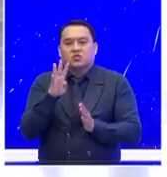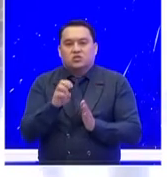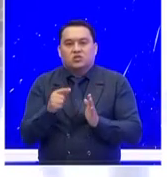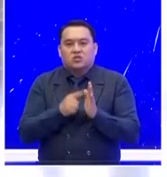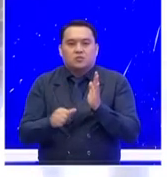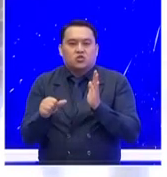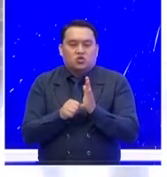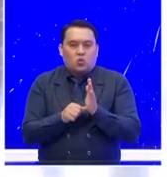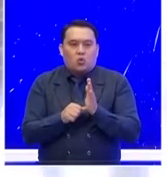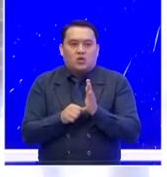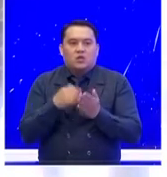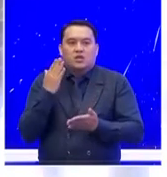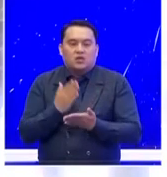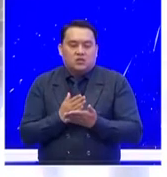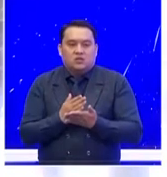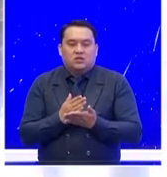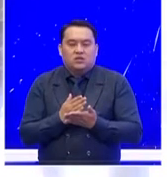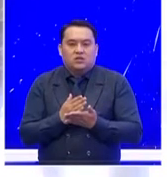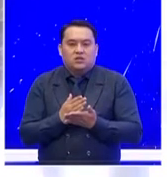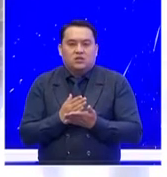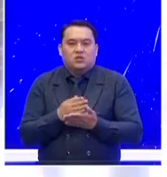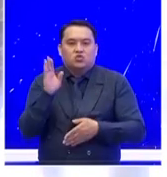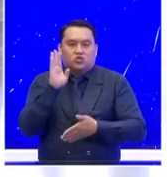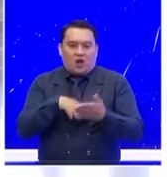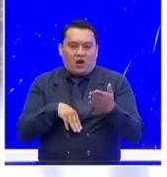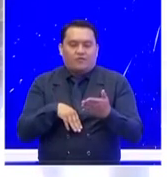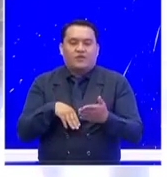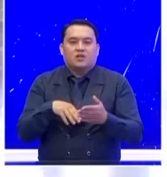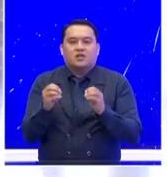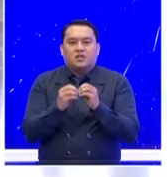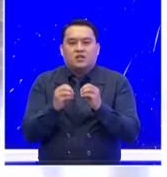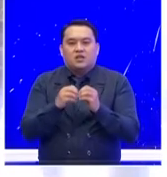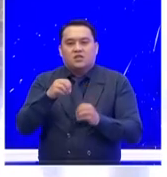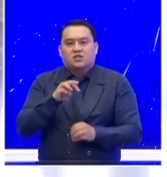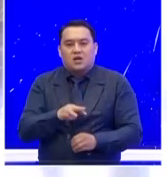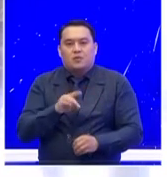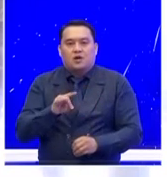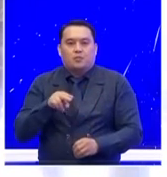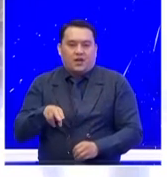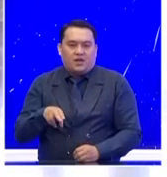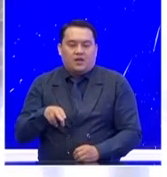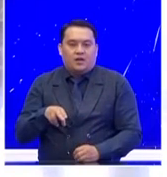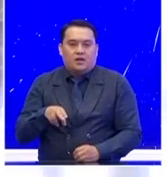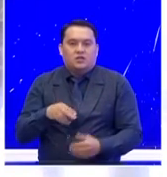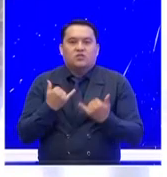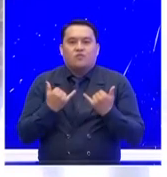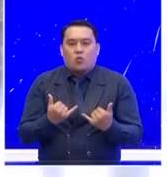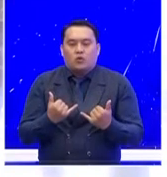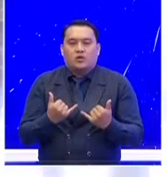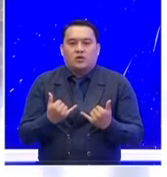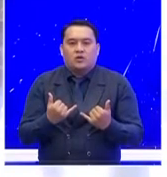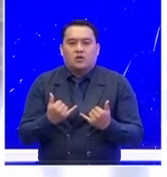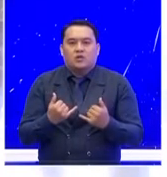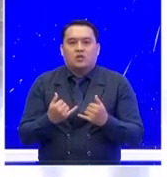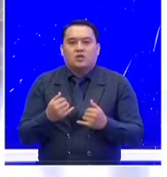476 предусмотрен штраф в размере 10 месячных расчетных показателей, это на сегодняшний день